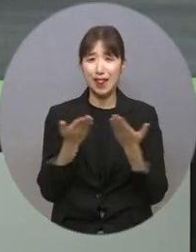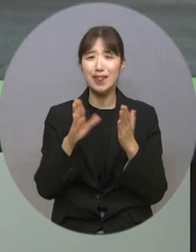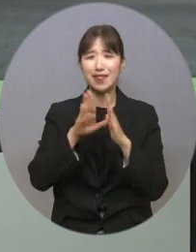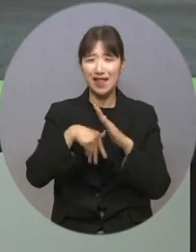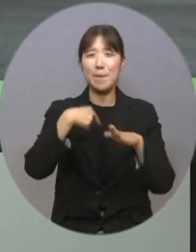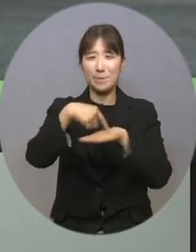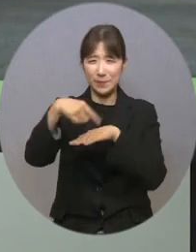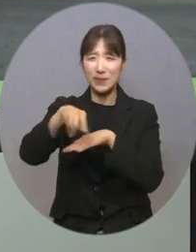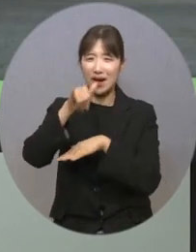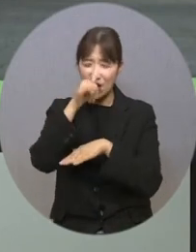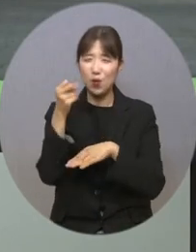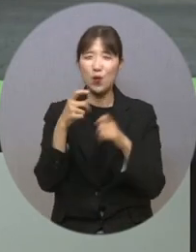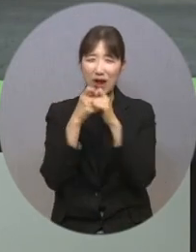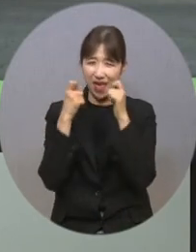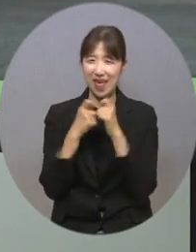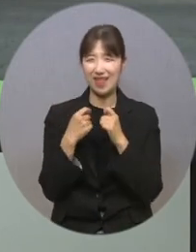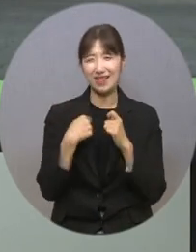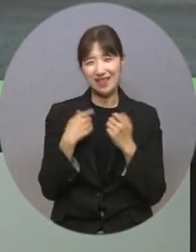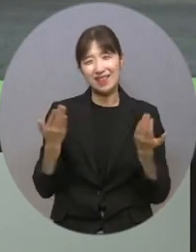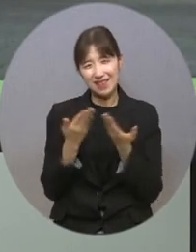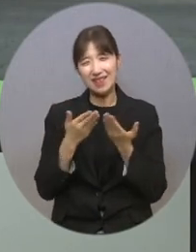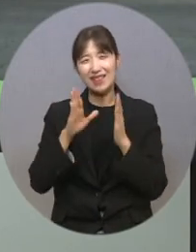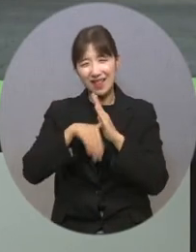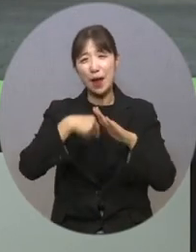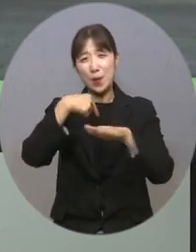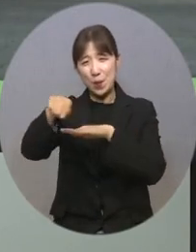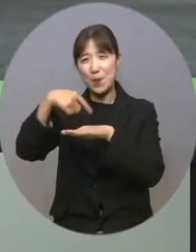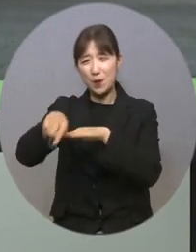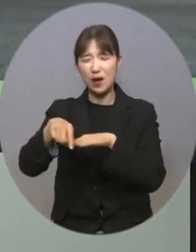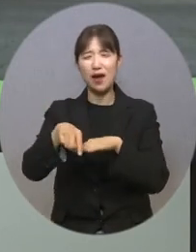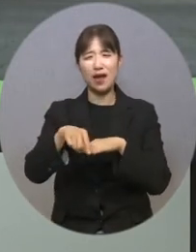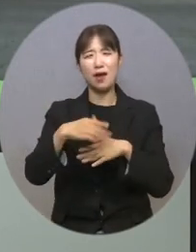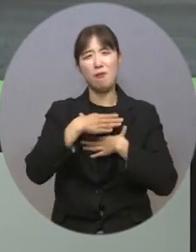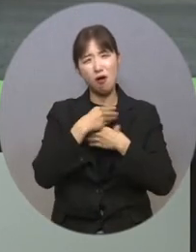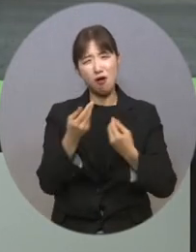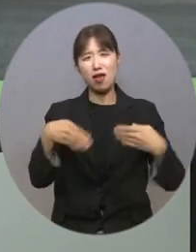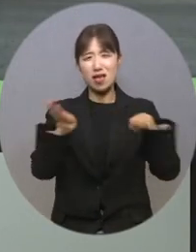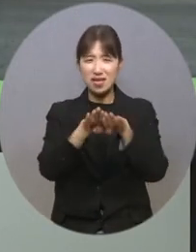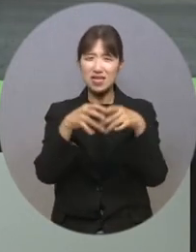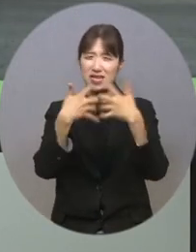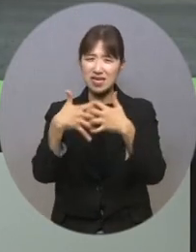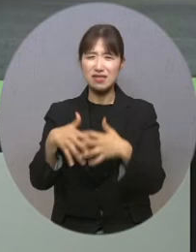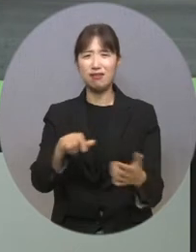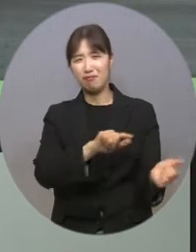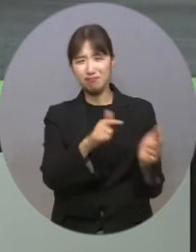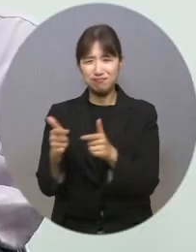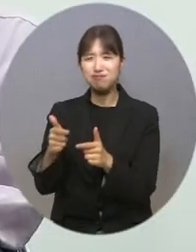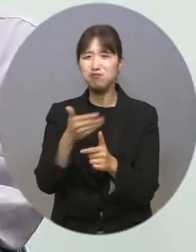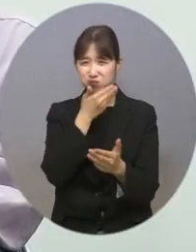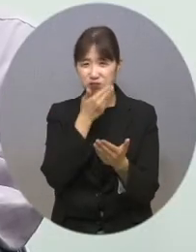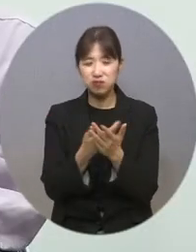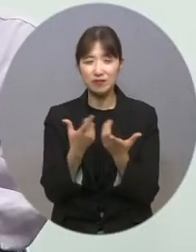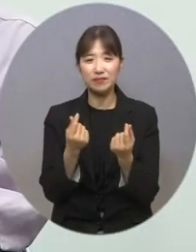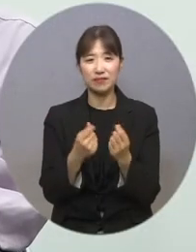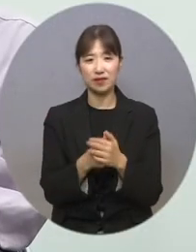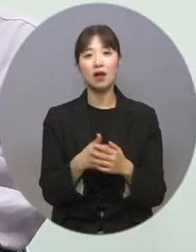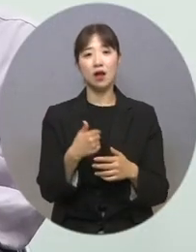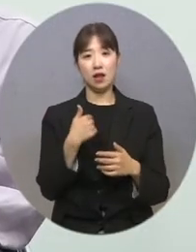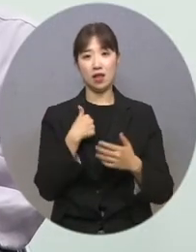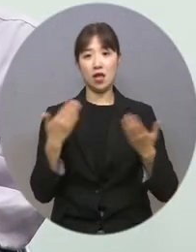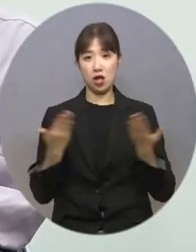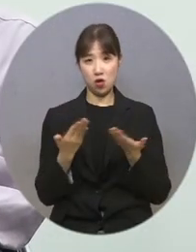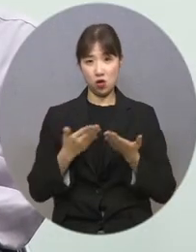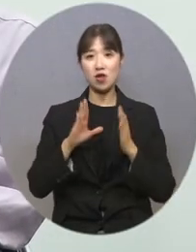경우도 있지만 개인적으로 어딘가를 가실 때 기본적으로 편의시설이 4 가장 중요한 포인트 있을 거 같고 업무상 으로 나갈